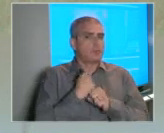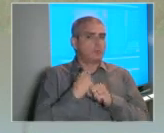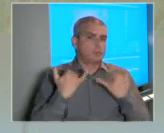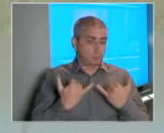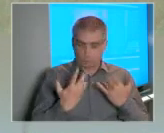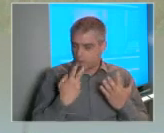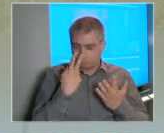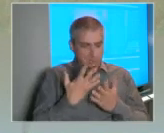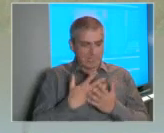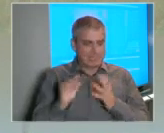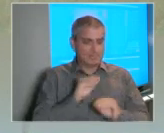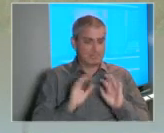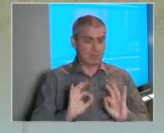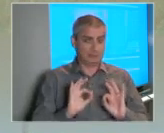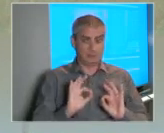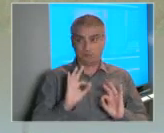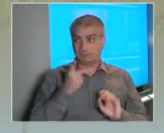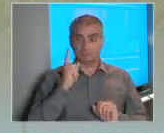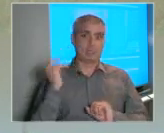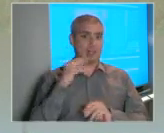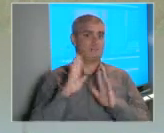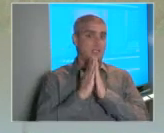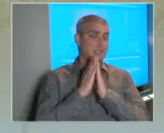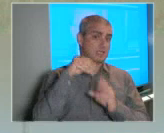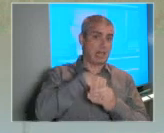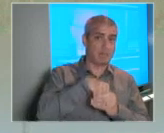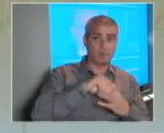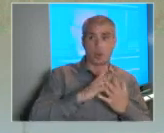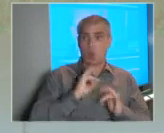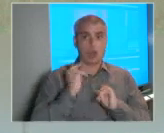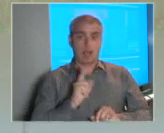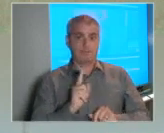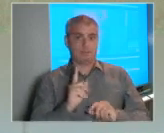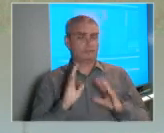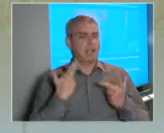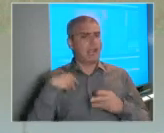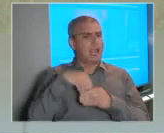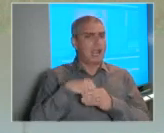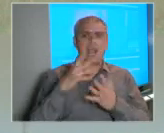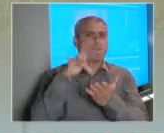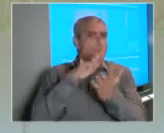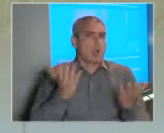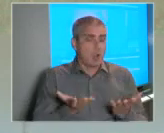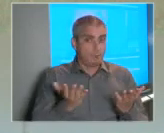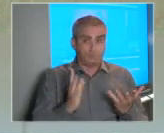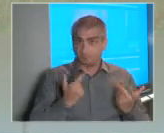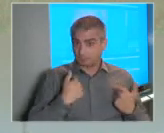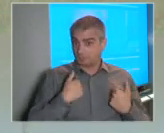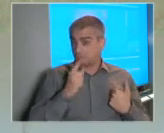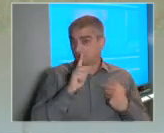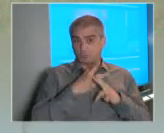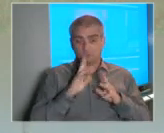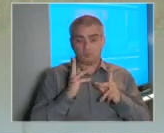היום, בבחינה הכי פרקטית שיש, עם מה צריך לבוא לקלפי, עם מה לא לבוא לקלפי, איך אנחנו מצביעים, איפה אנחנו מצביעים, אנחנו אולי